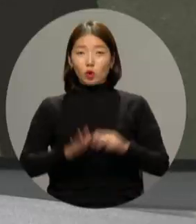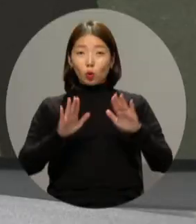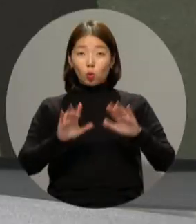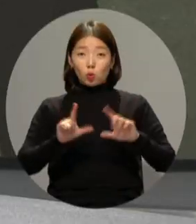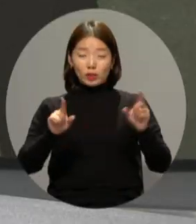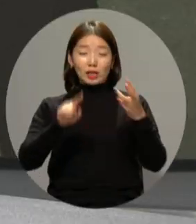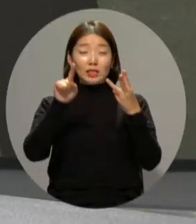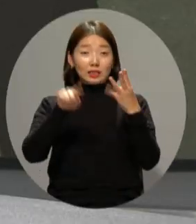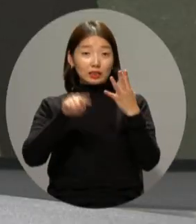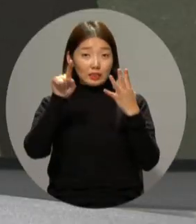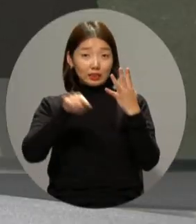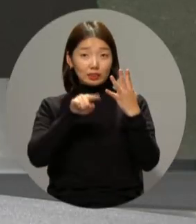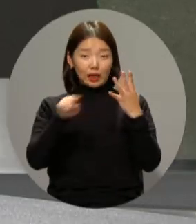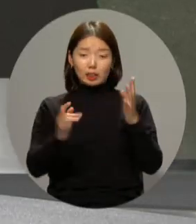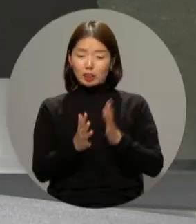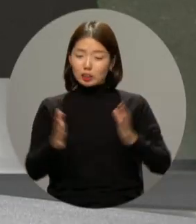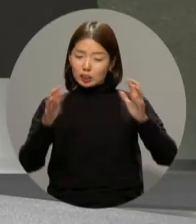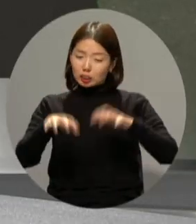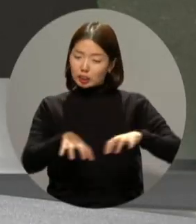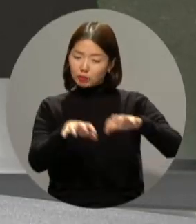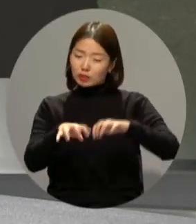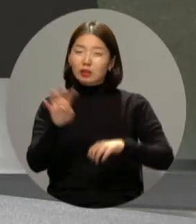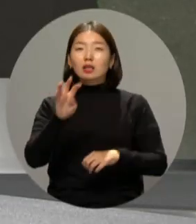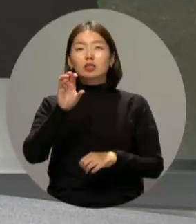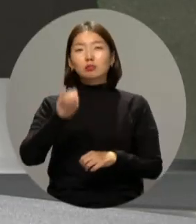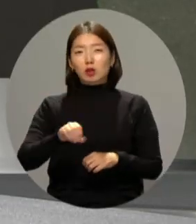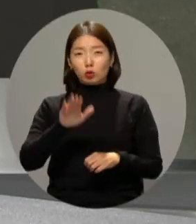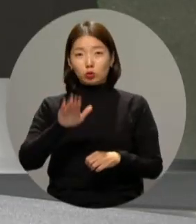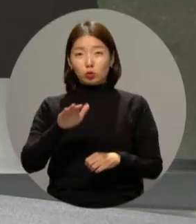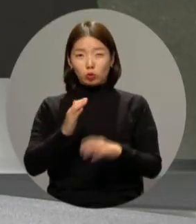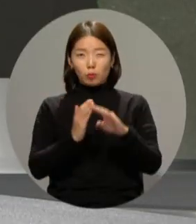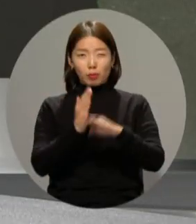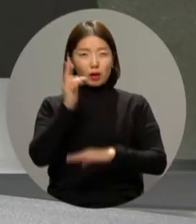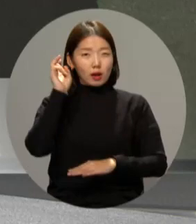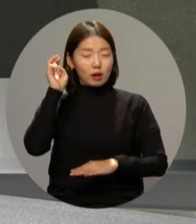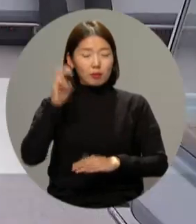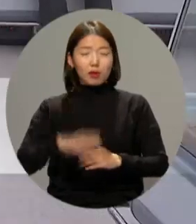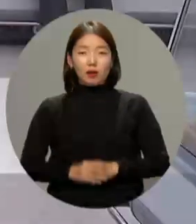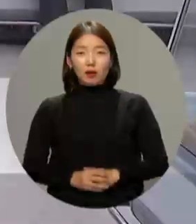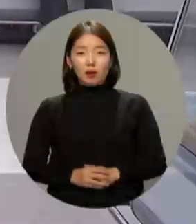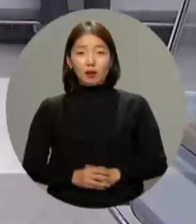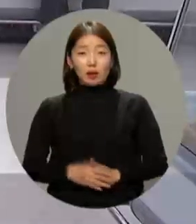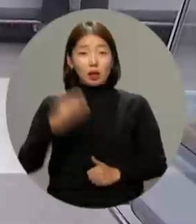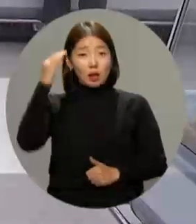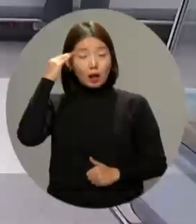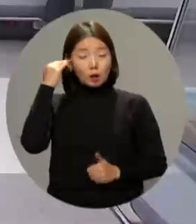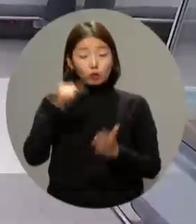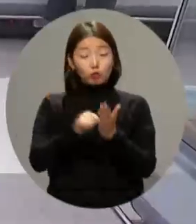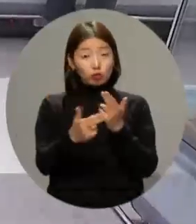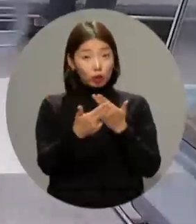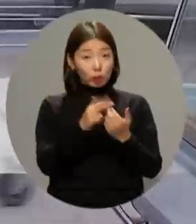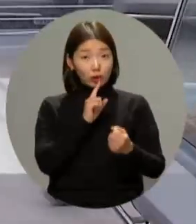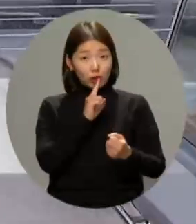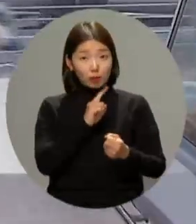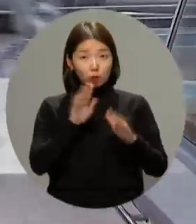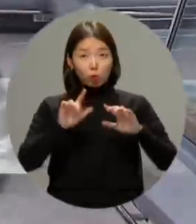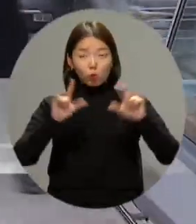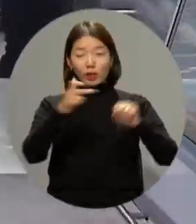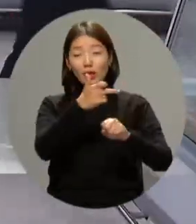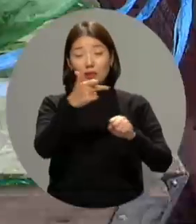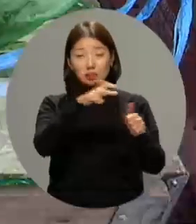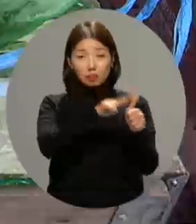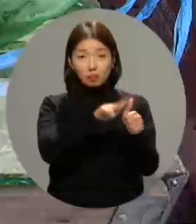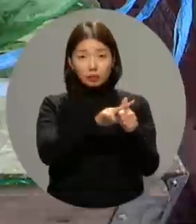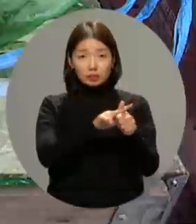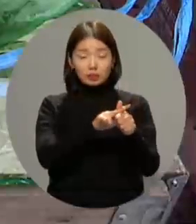올해 4인 가족 김장 비용은 40만 원을 훌쩍 넘길 것으로 전망됐습니다. 한국물가협회에 따르면 올해 대형마트